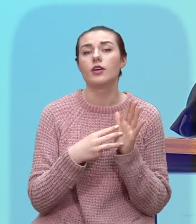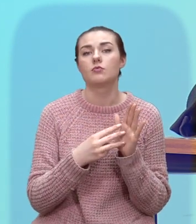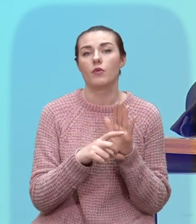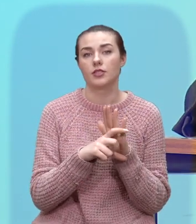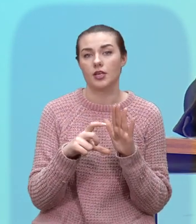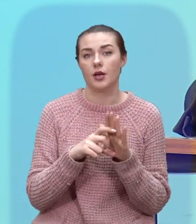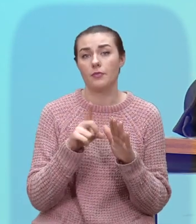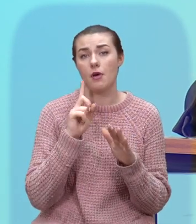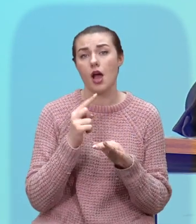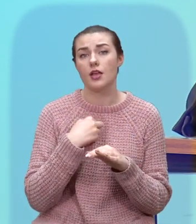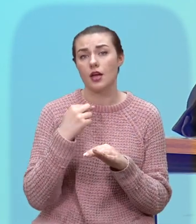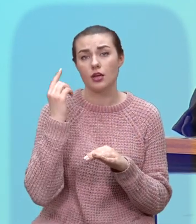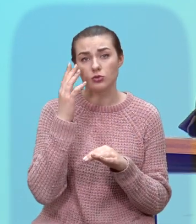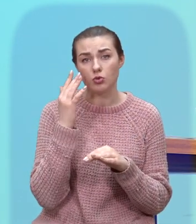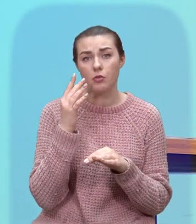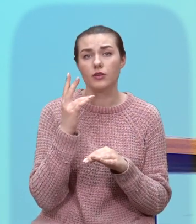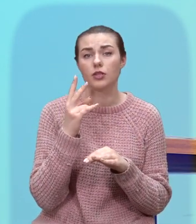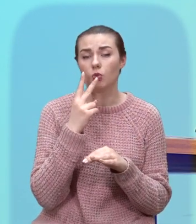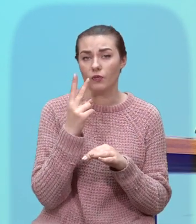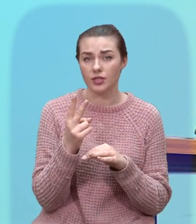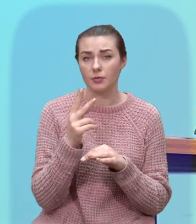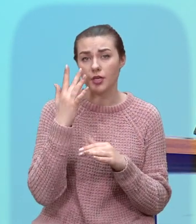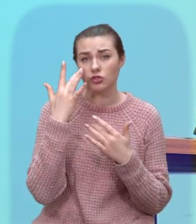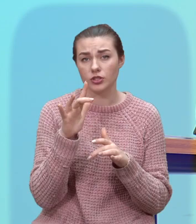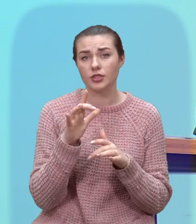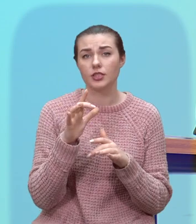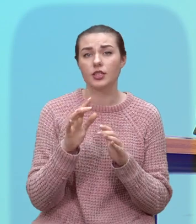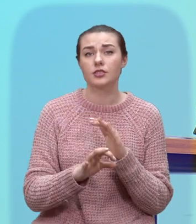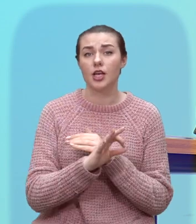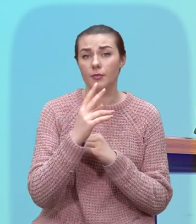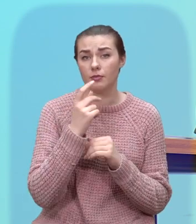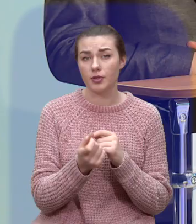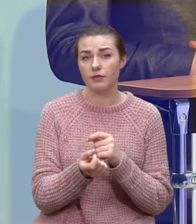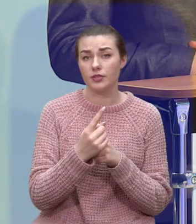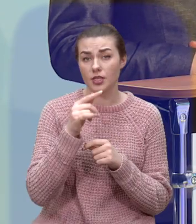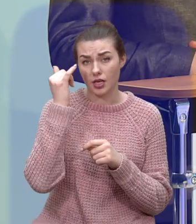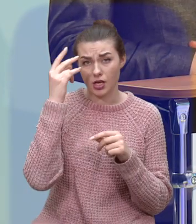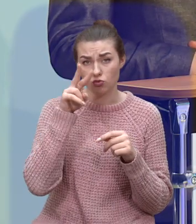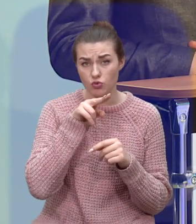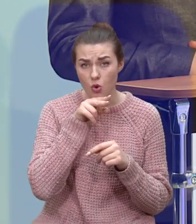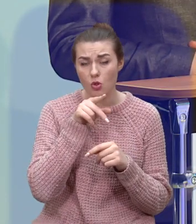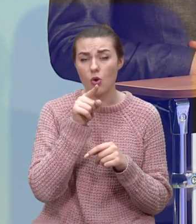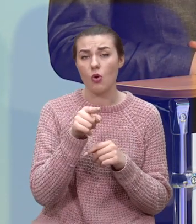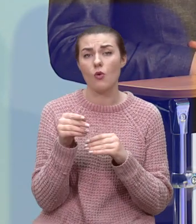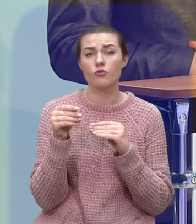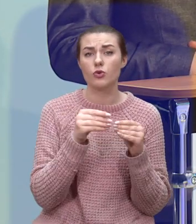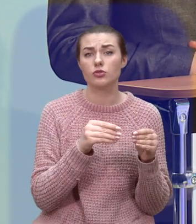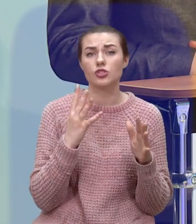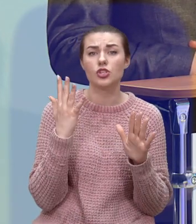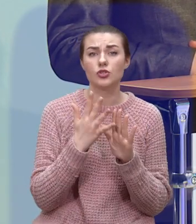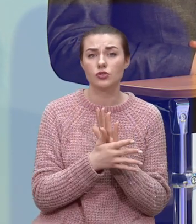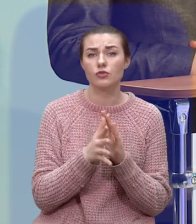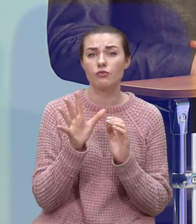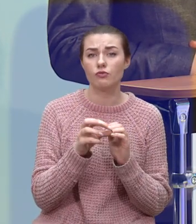8 пока я раздумывал над увиденным неожиданно запада появился козёл он нес а через всю землю не